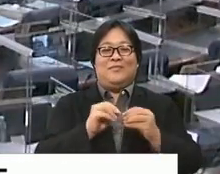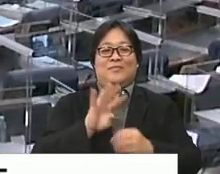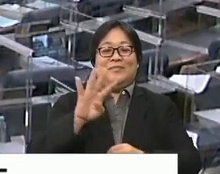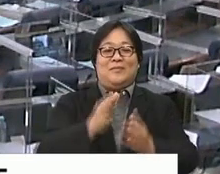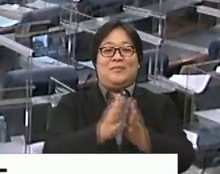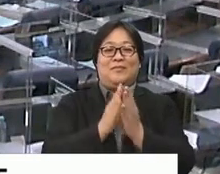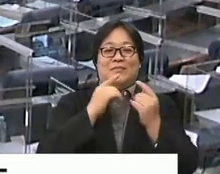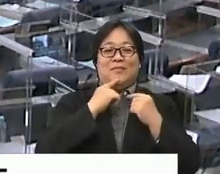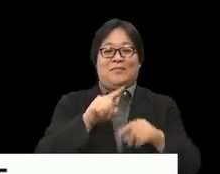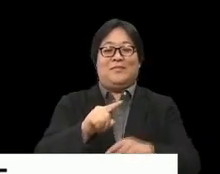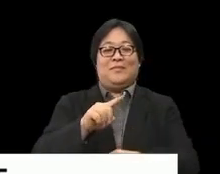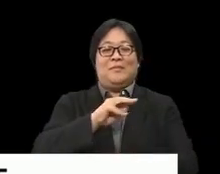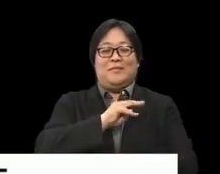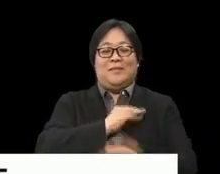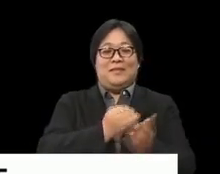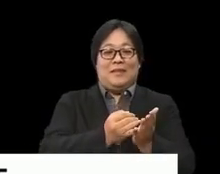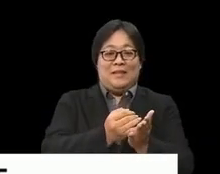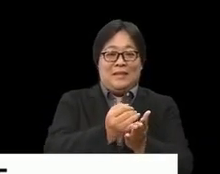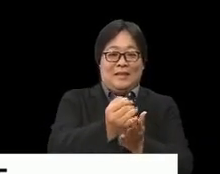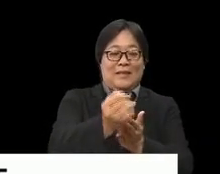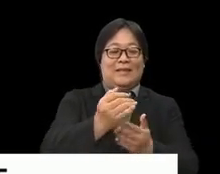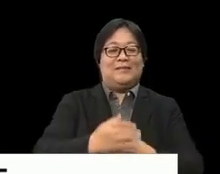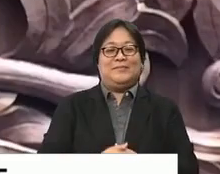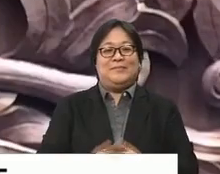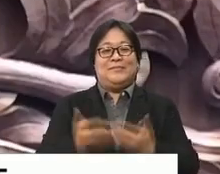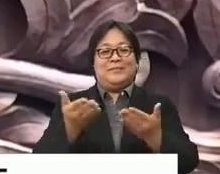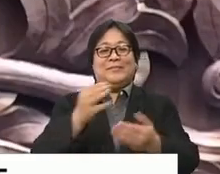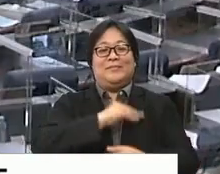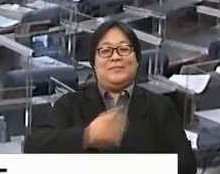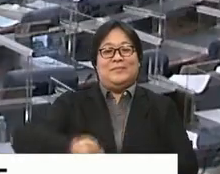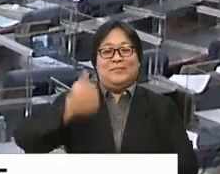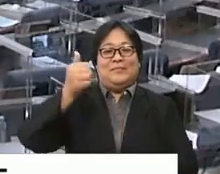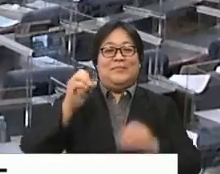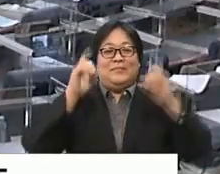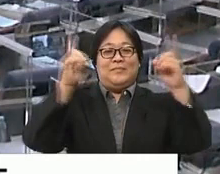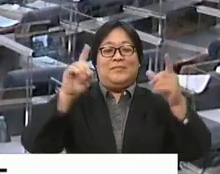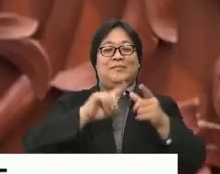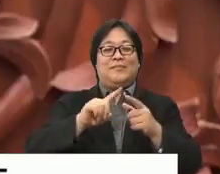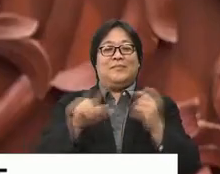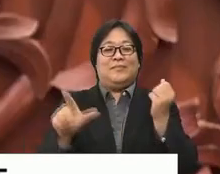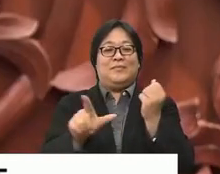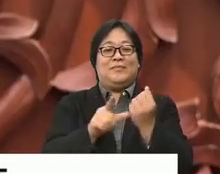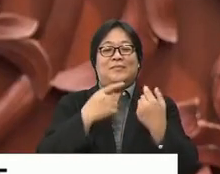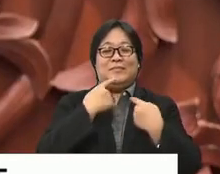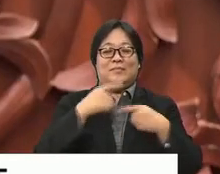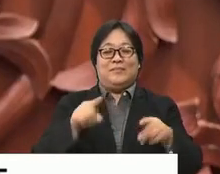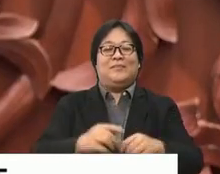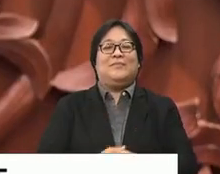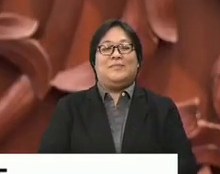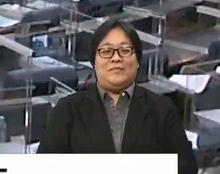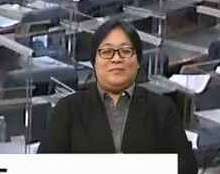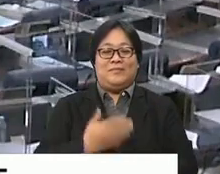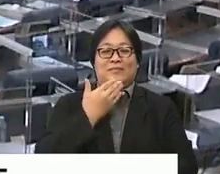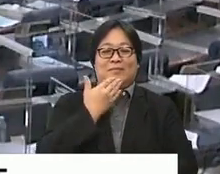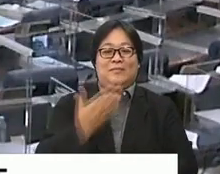lulusan boleh diberikan kepada jpn dan seterusnya pipi di Tawau untuk melaksanakan penggantian bangunan sekolah gaib di kalabakan mau